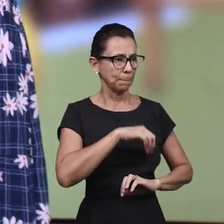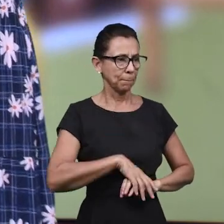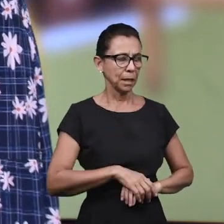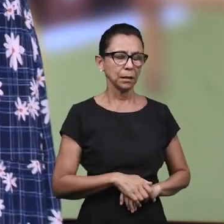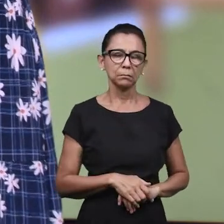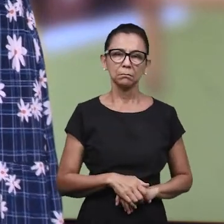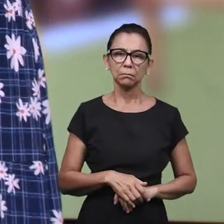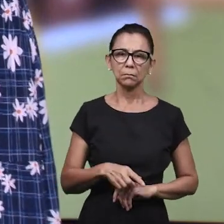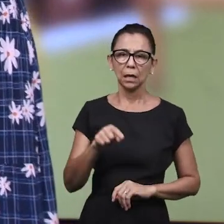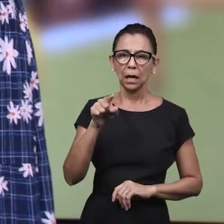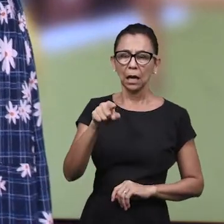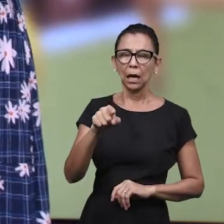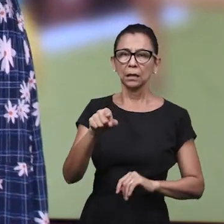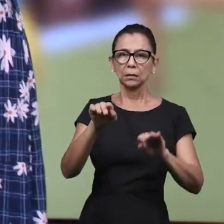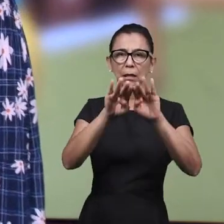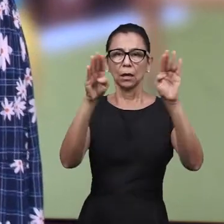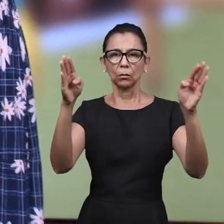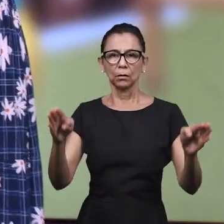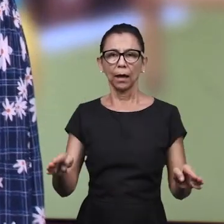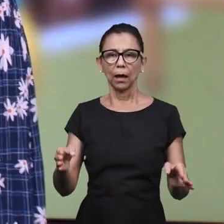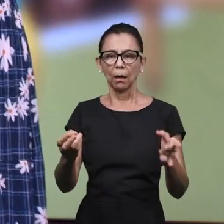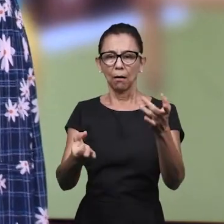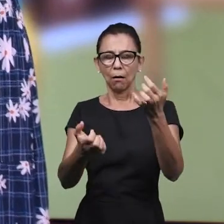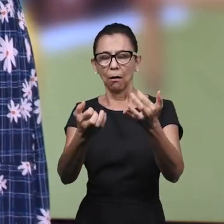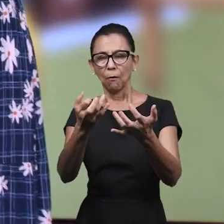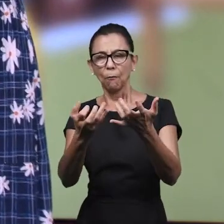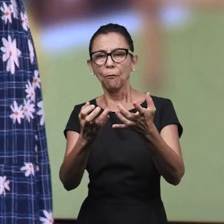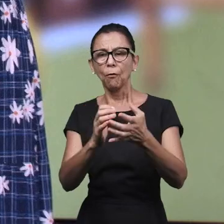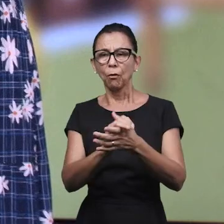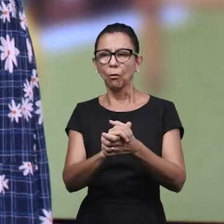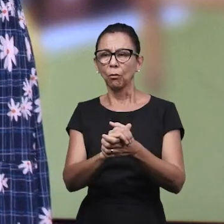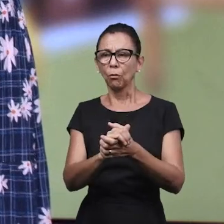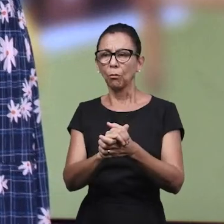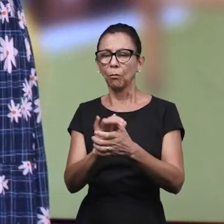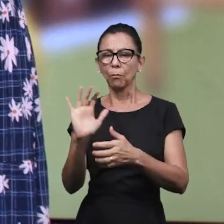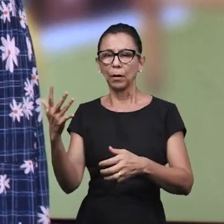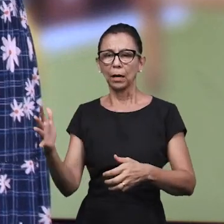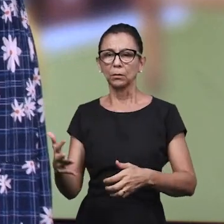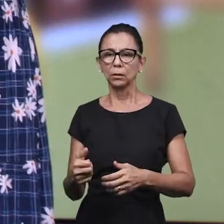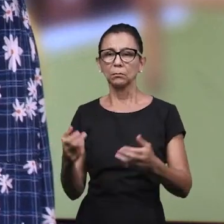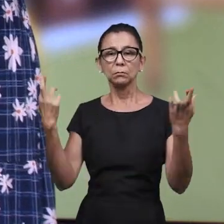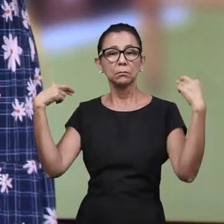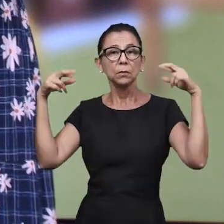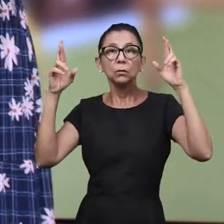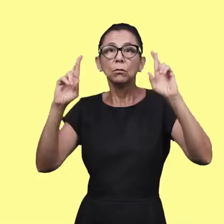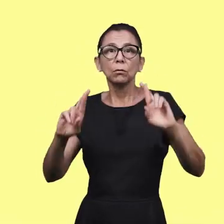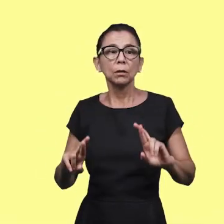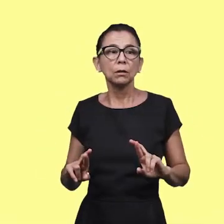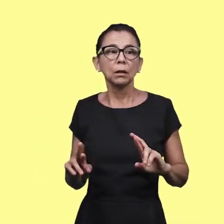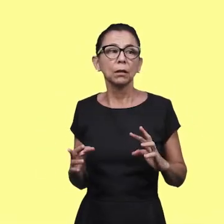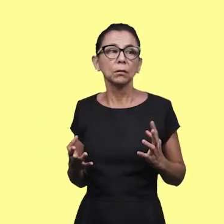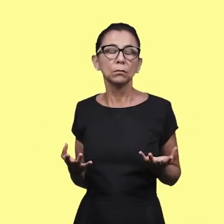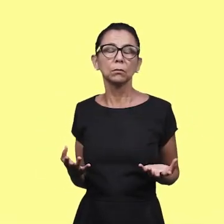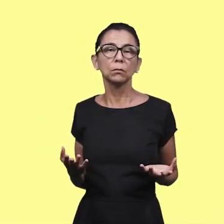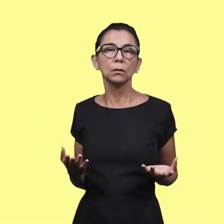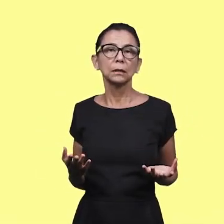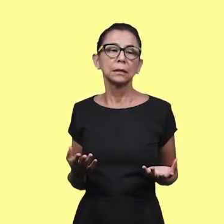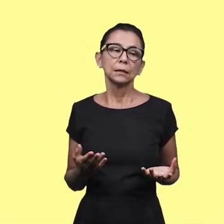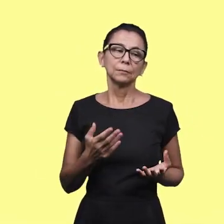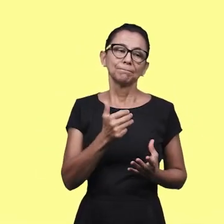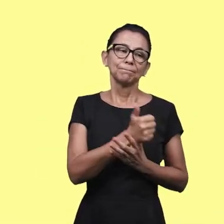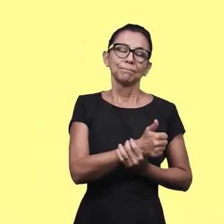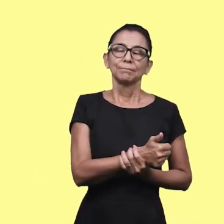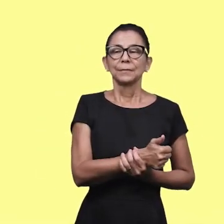discutant. Isaac a demandé à son père: Père, voici le feu, le bois pour l'offrande de l'adoration. Mais où se